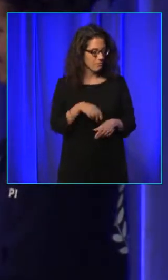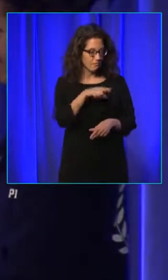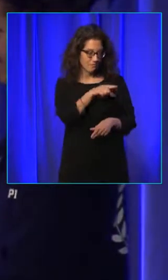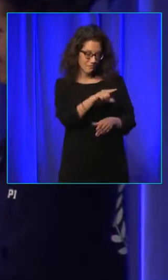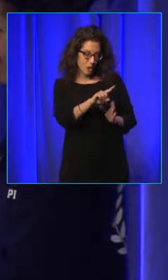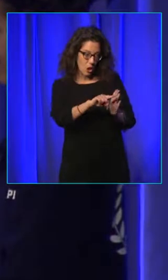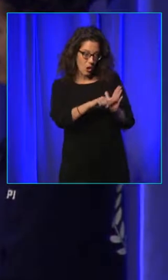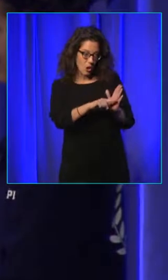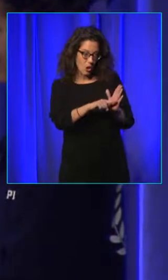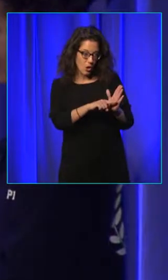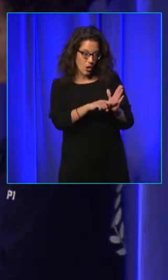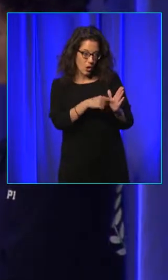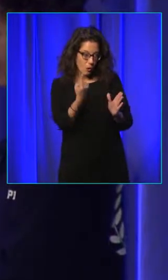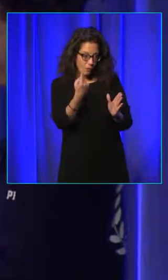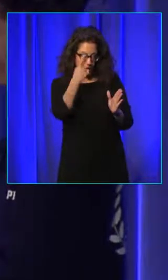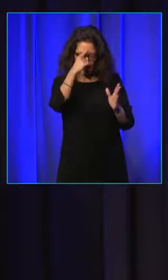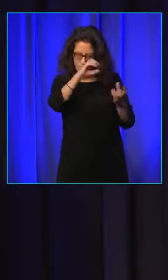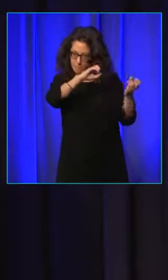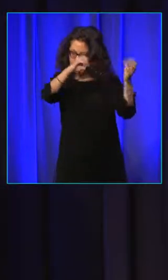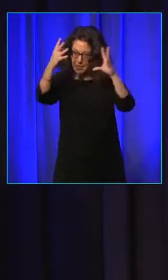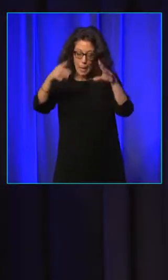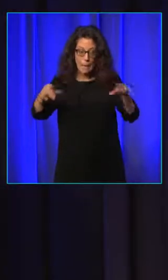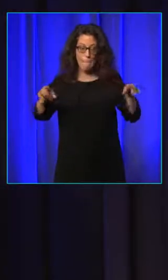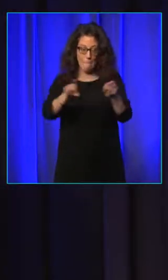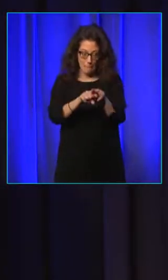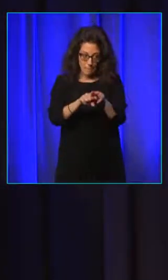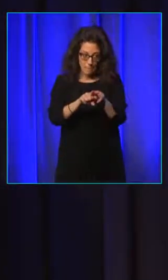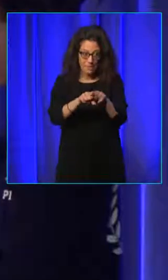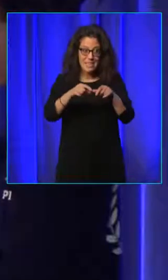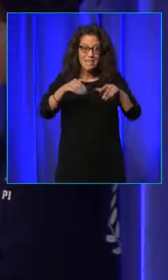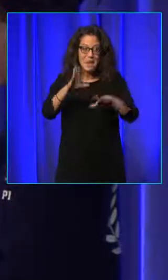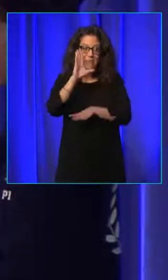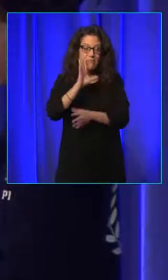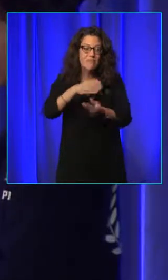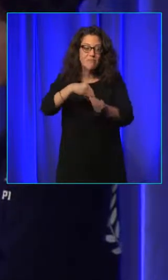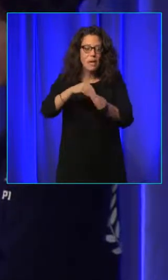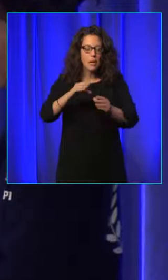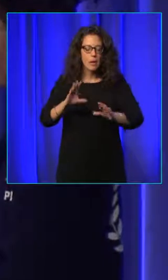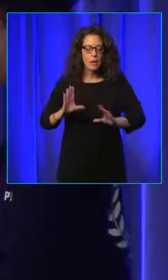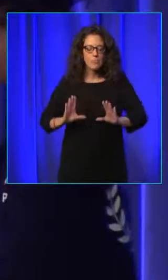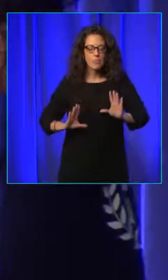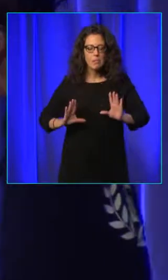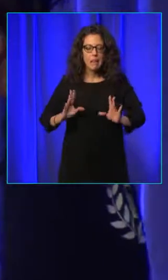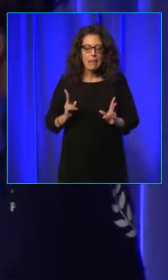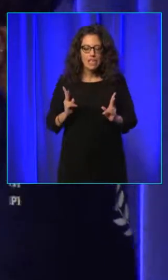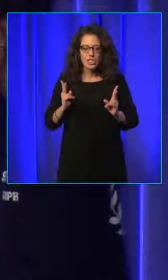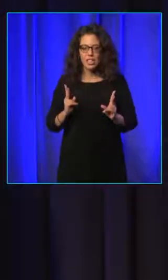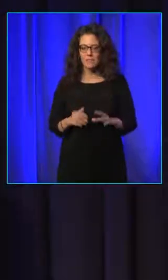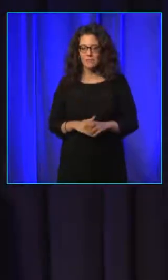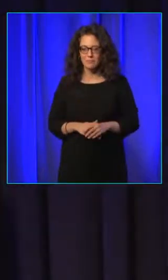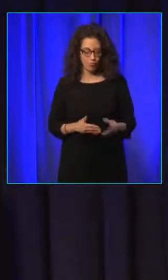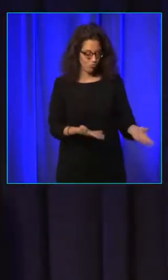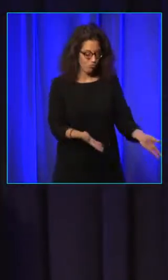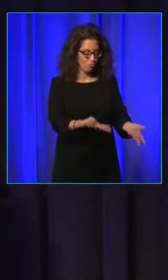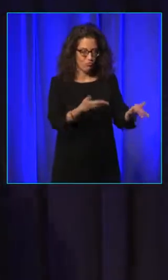refaire son sport, cette même séquence dans sa tête, mais en mimant légèrement. Vas-y,